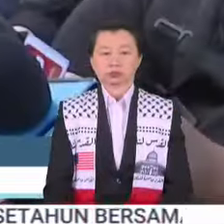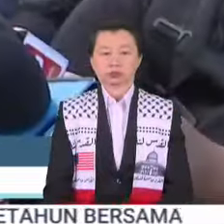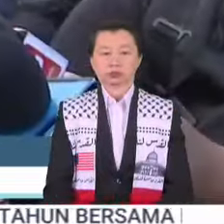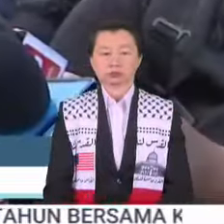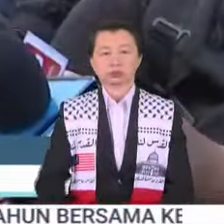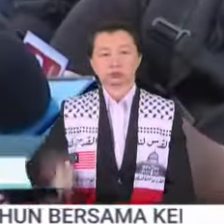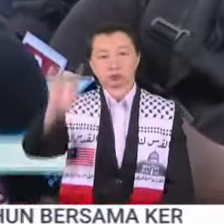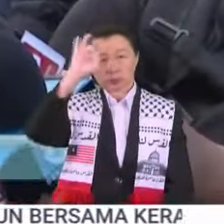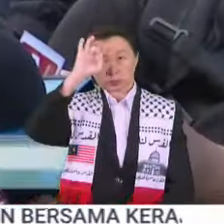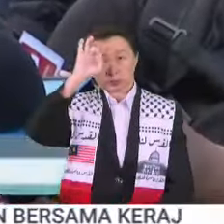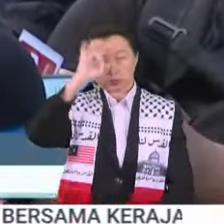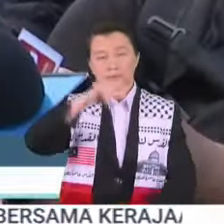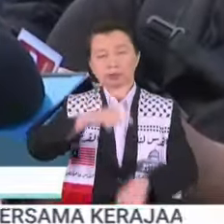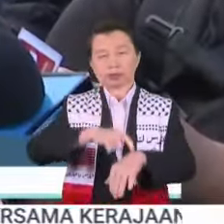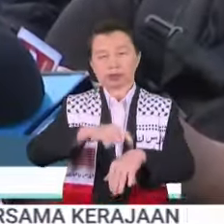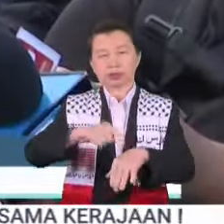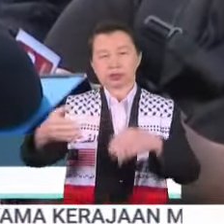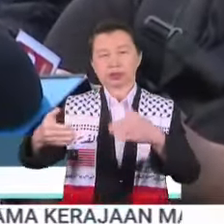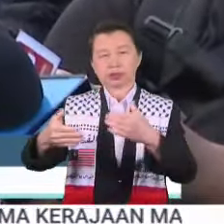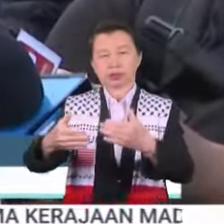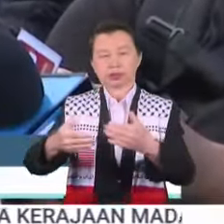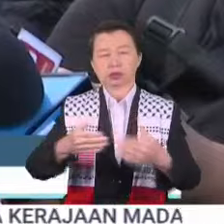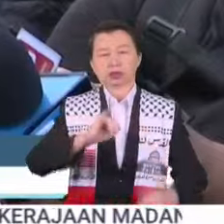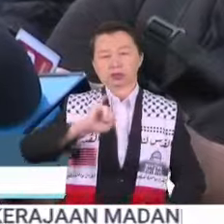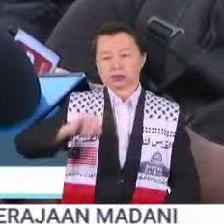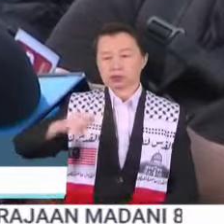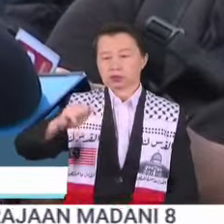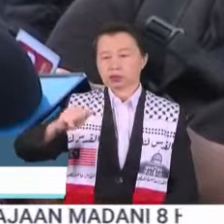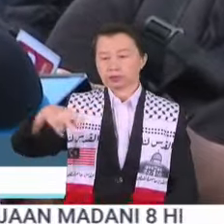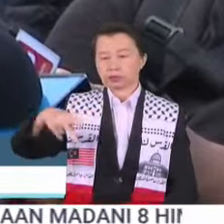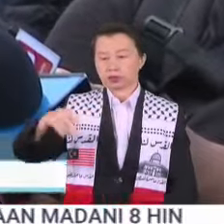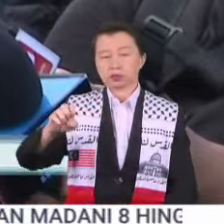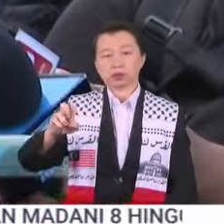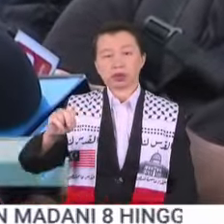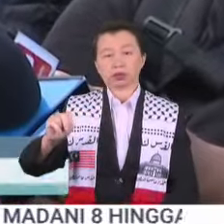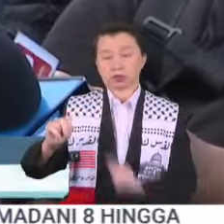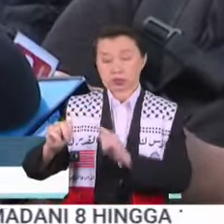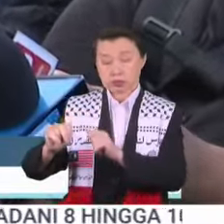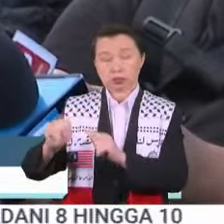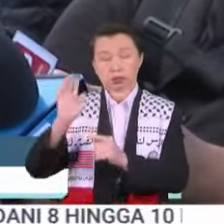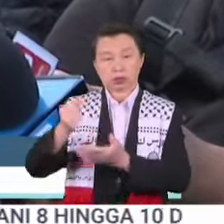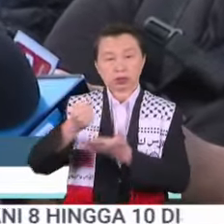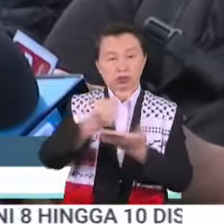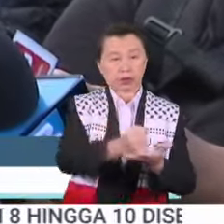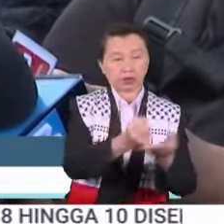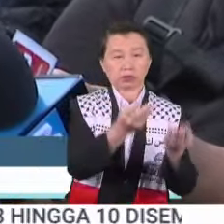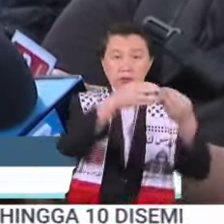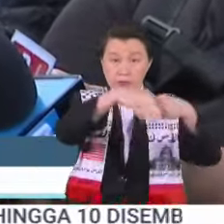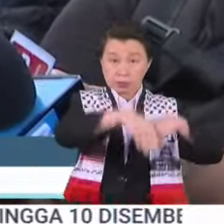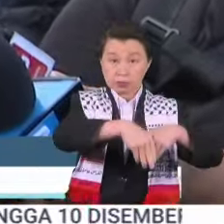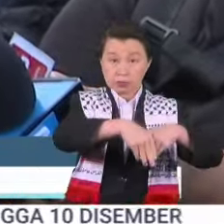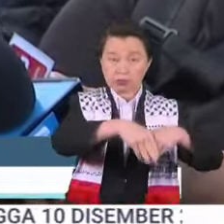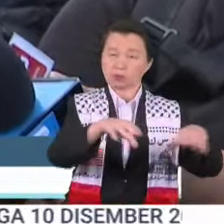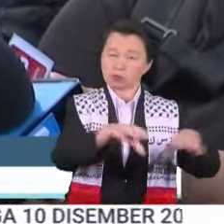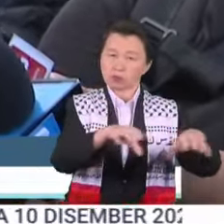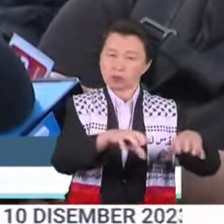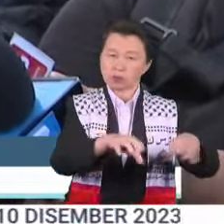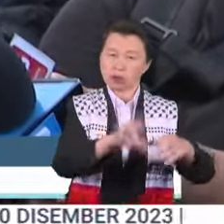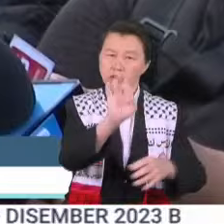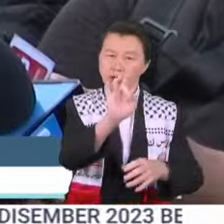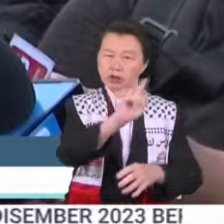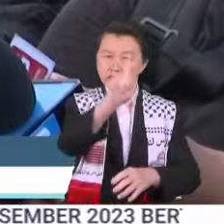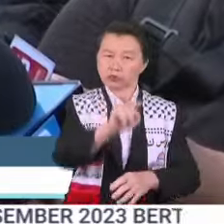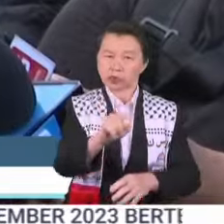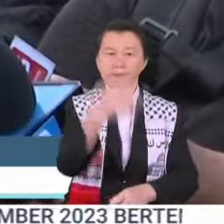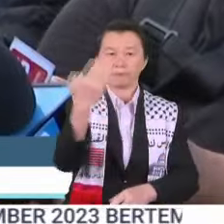Jadi insyaAllah dalam masa terdekat Jabatan Penerangan akan membantu pihak MIMOS menerbitkan